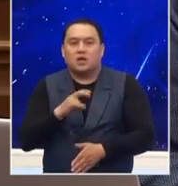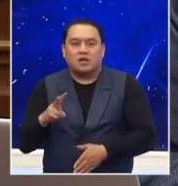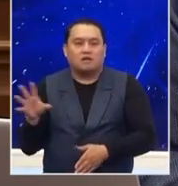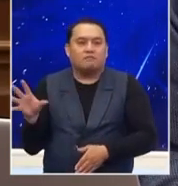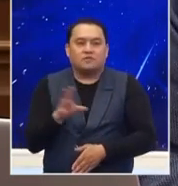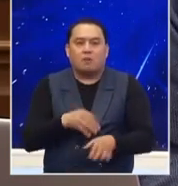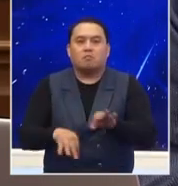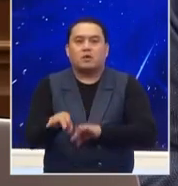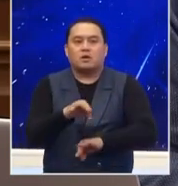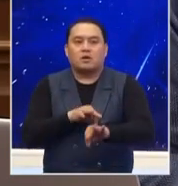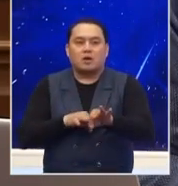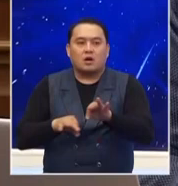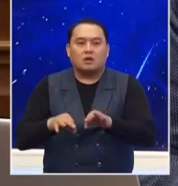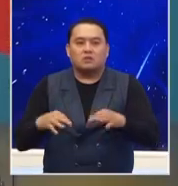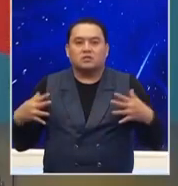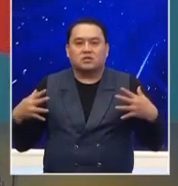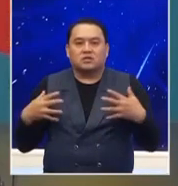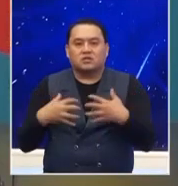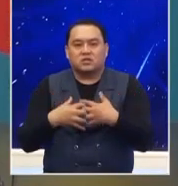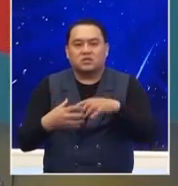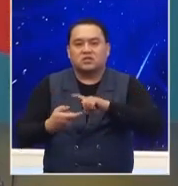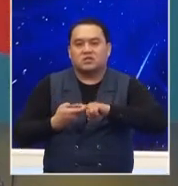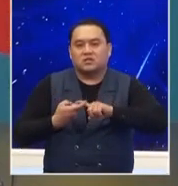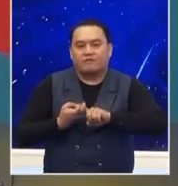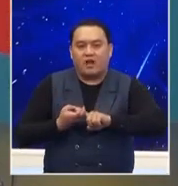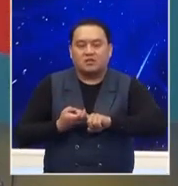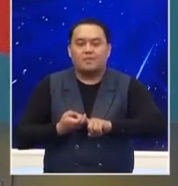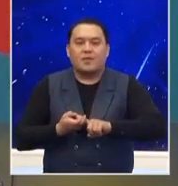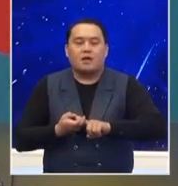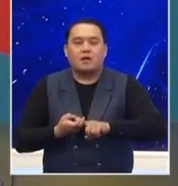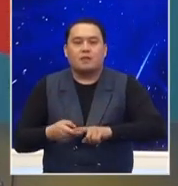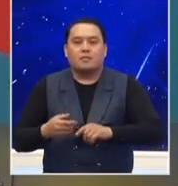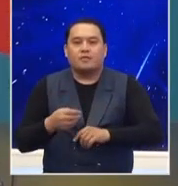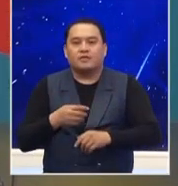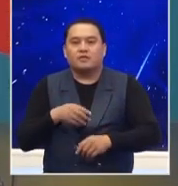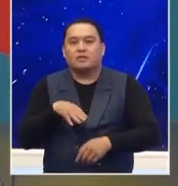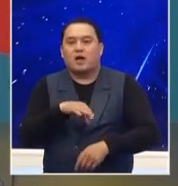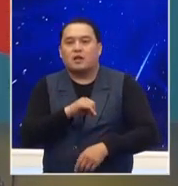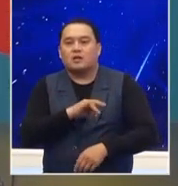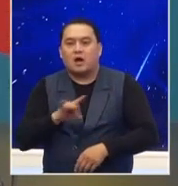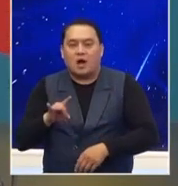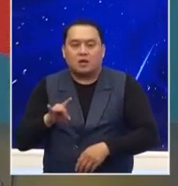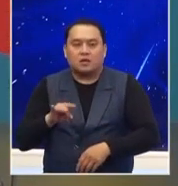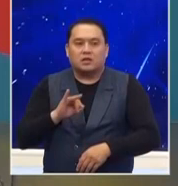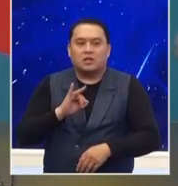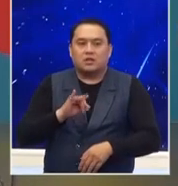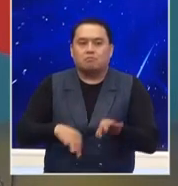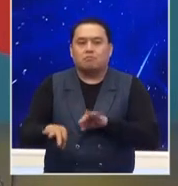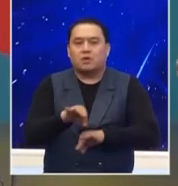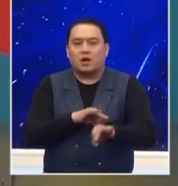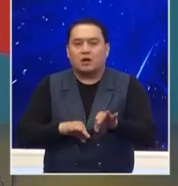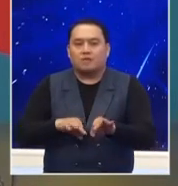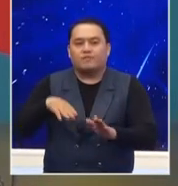вот там проекты интегрируют друг друга. Вы вот эту верхнюю Талгарскую трассу параллельно вот в этот проект